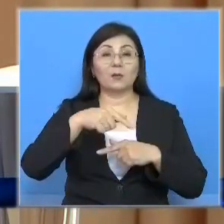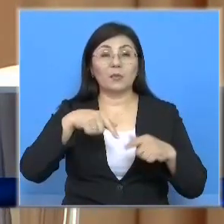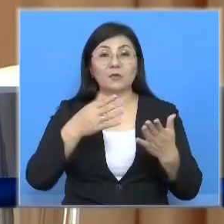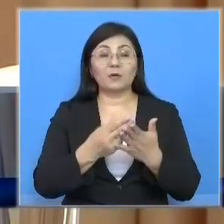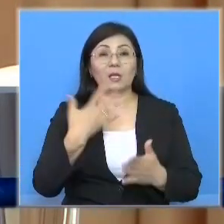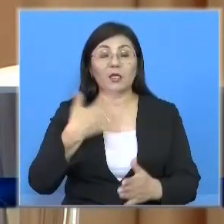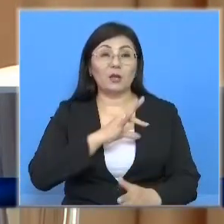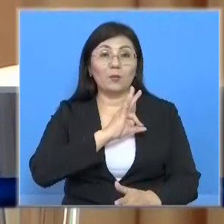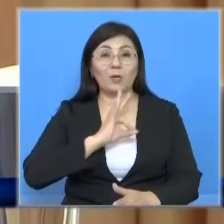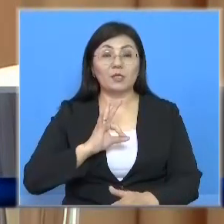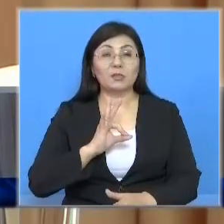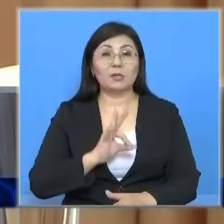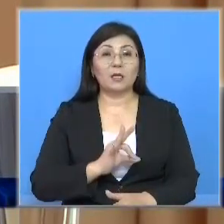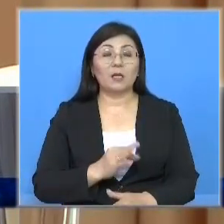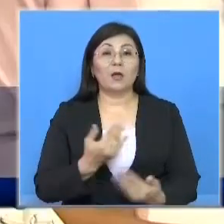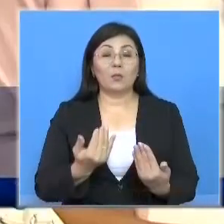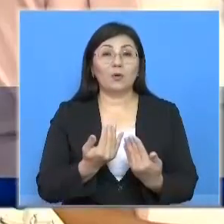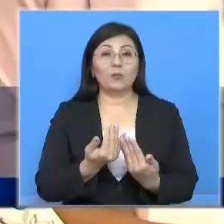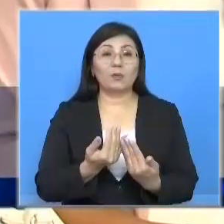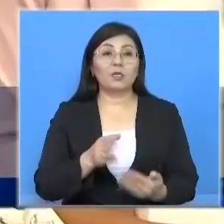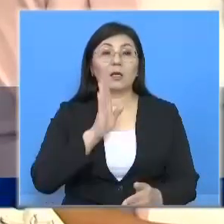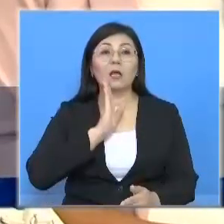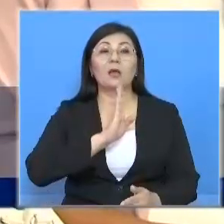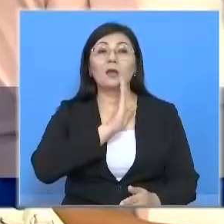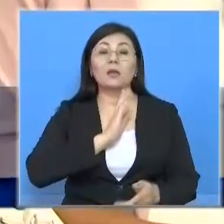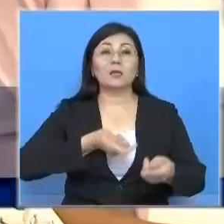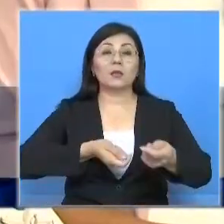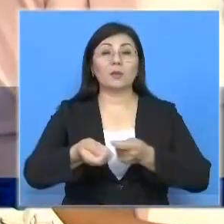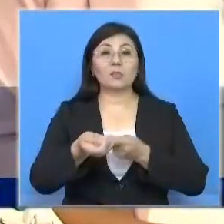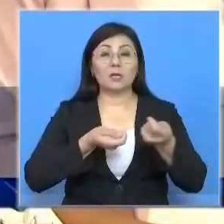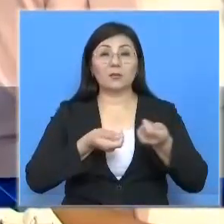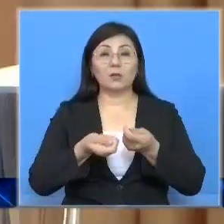субъектілерінің 50% бүгін біздің әйелдер басқаруда.